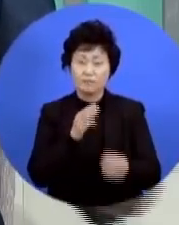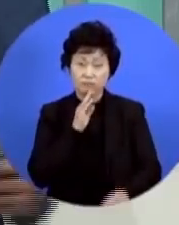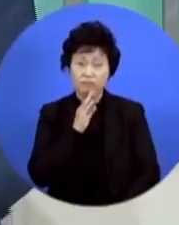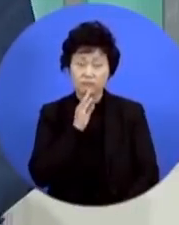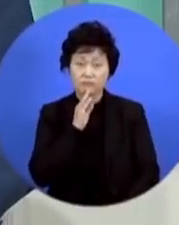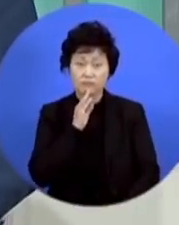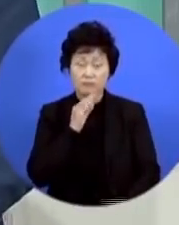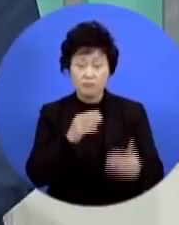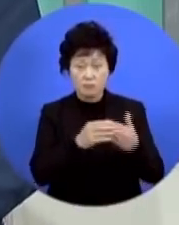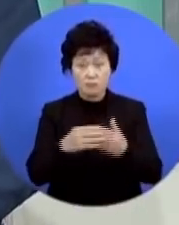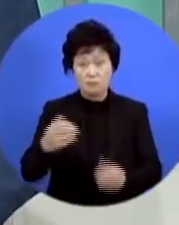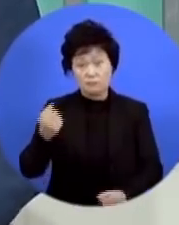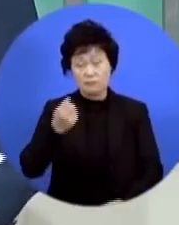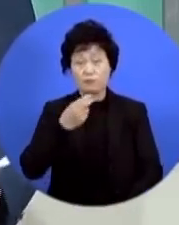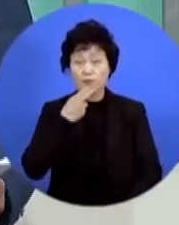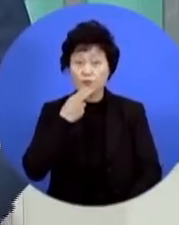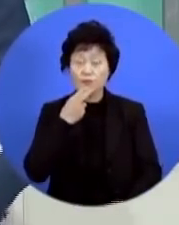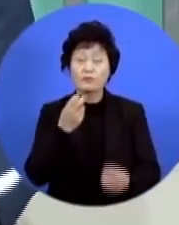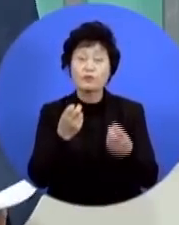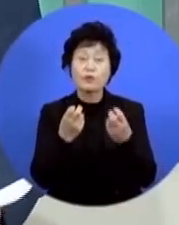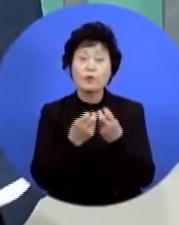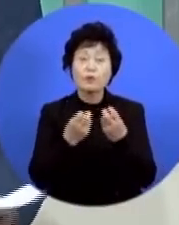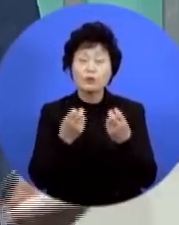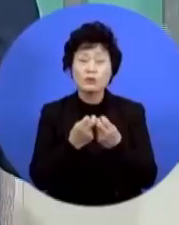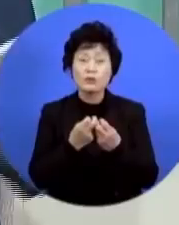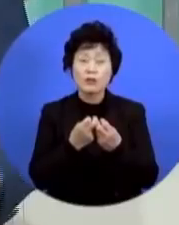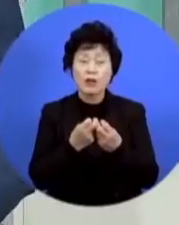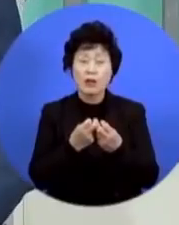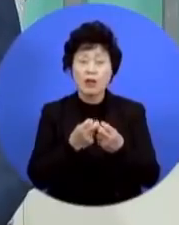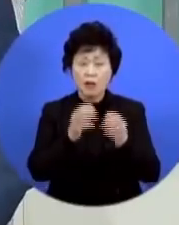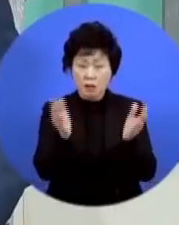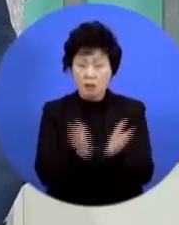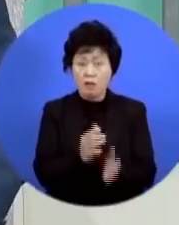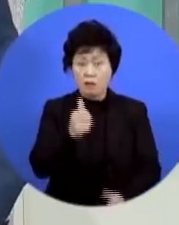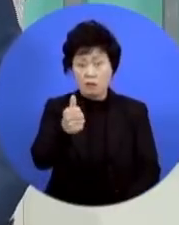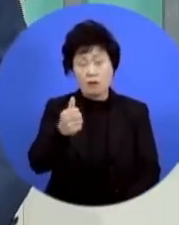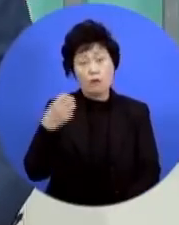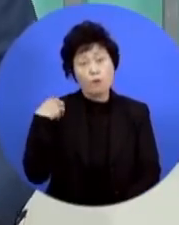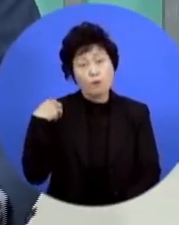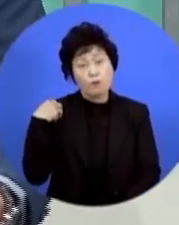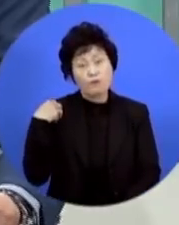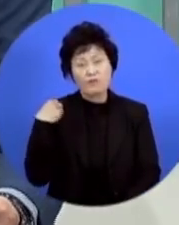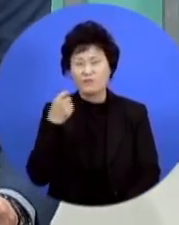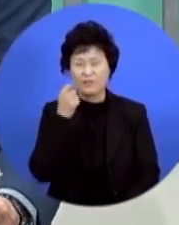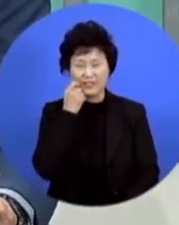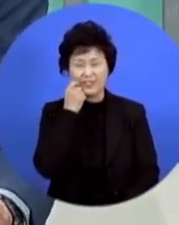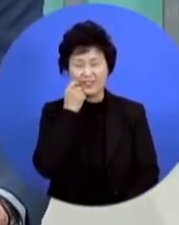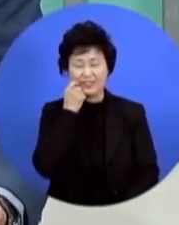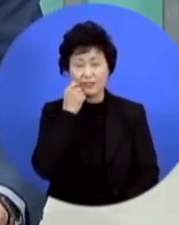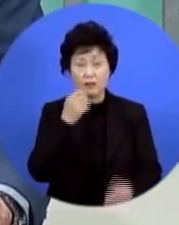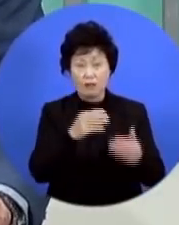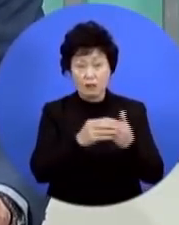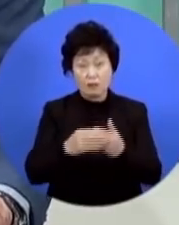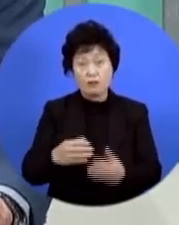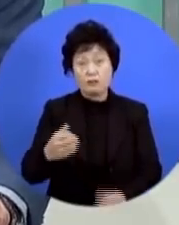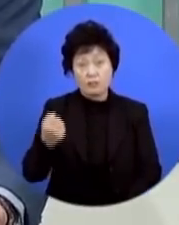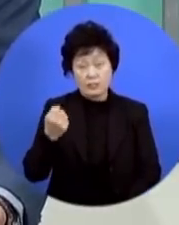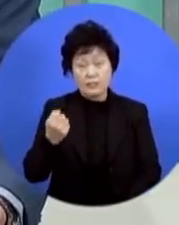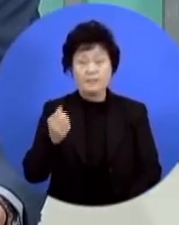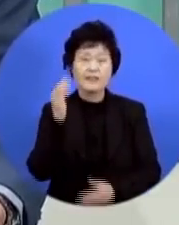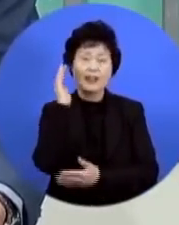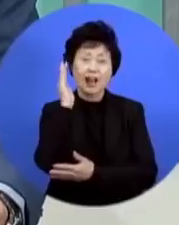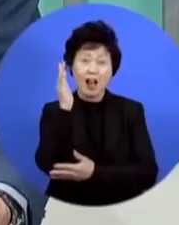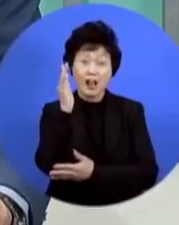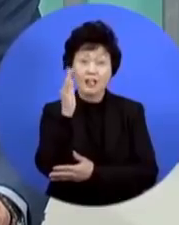그 리더십 없이 그 어떻게 그 대장 노릇을 어떻게 하겠어? 그러니까요. 근데 이 리더십 강의라는 거 있잖아요.